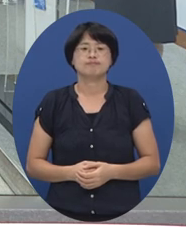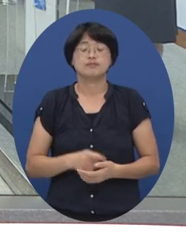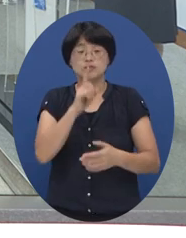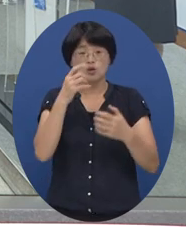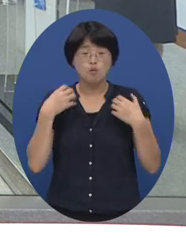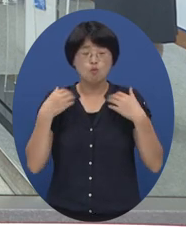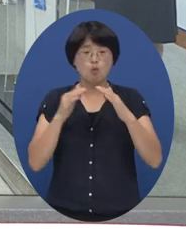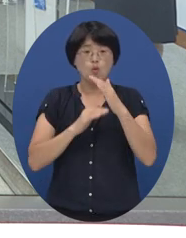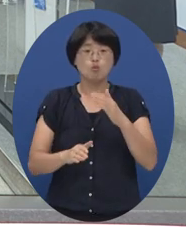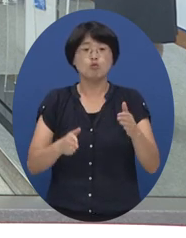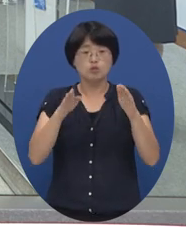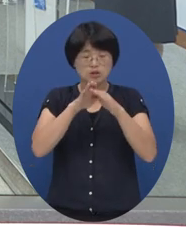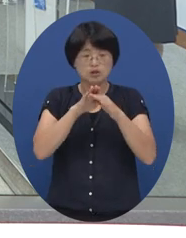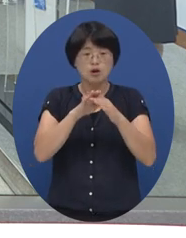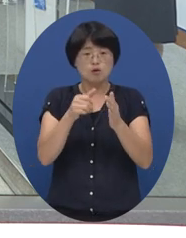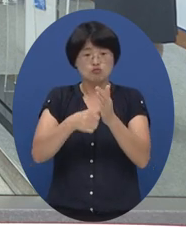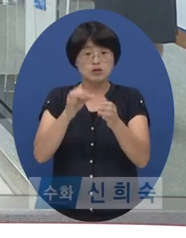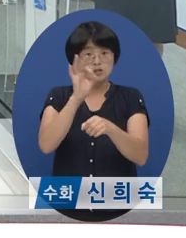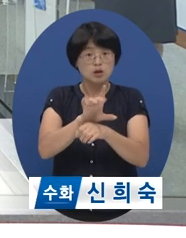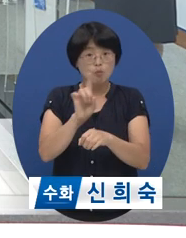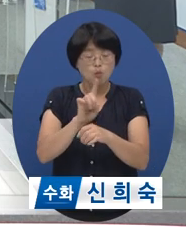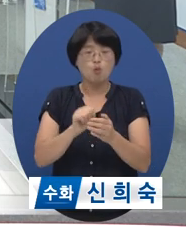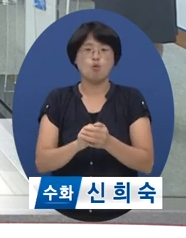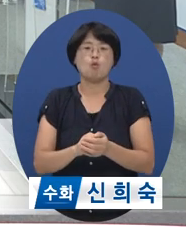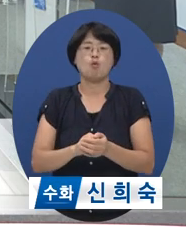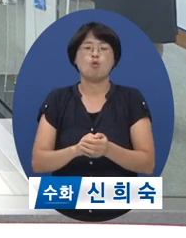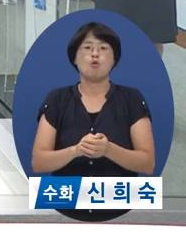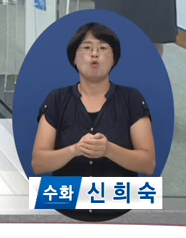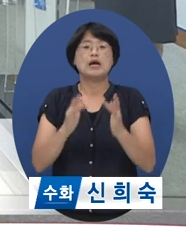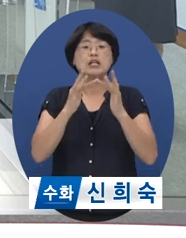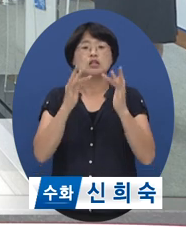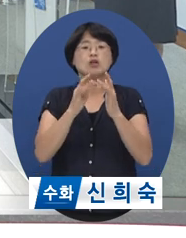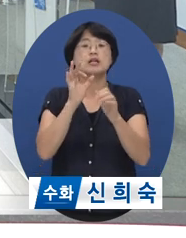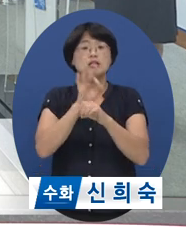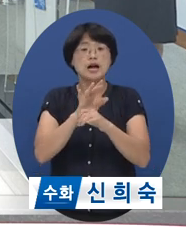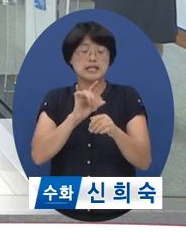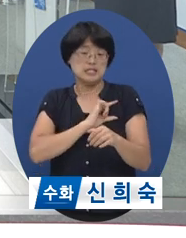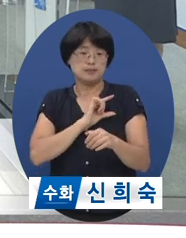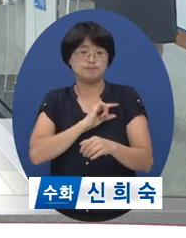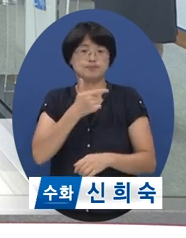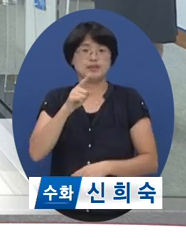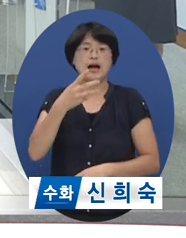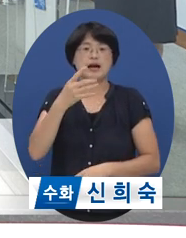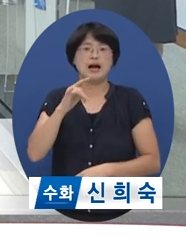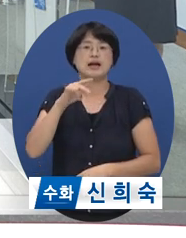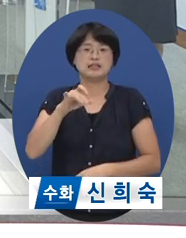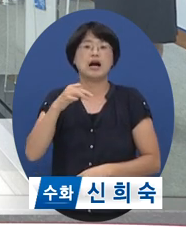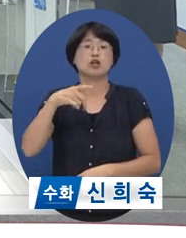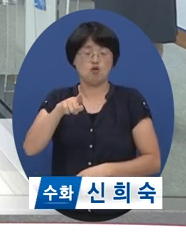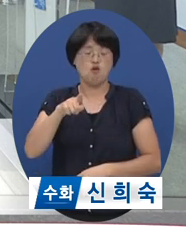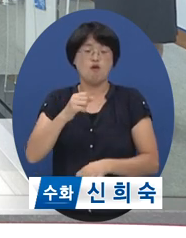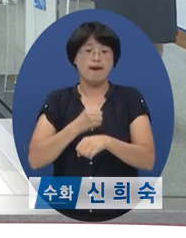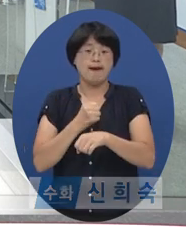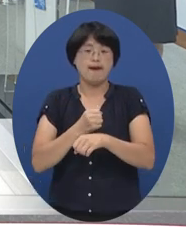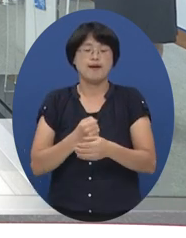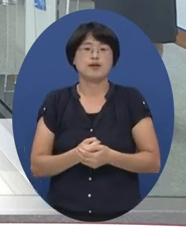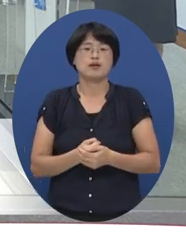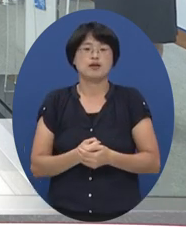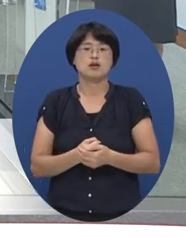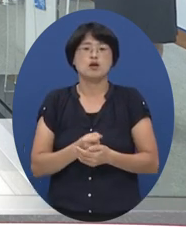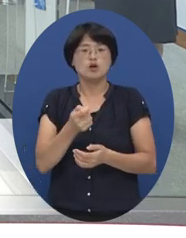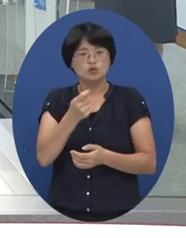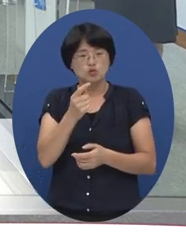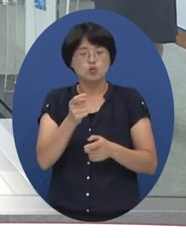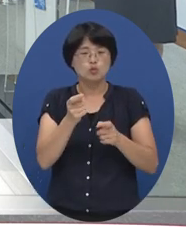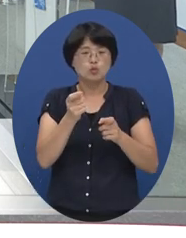정부나 공공기관에서 물품 살때 정부 조달 전자 쇼핑몰, 즉 조달청 나라장터 이용들 하는데요. 중소기업